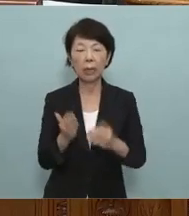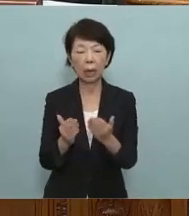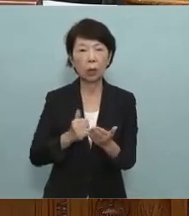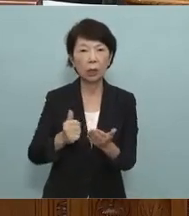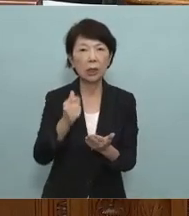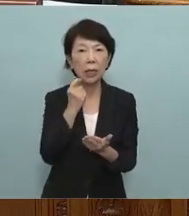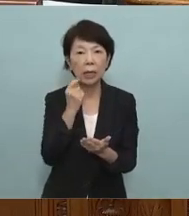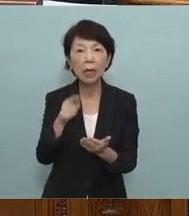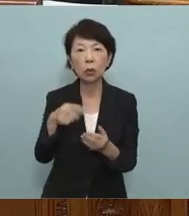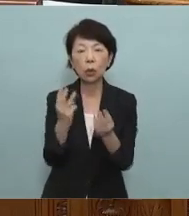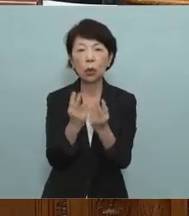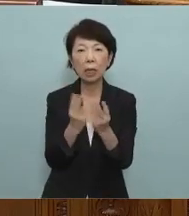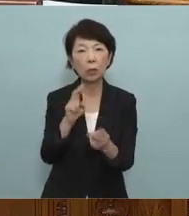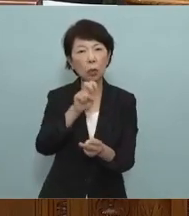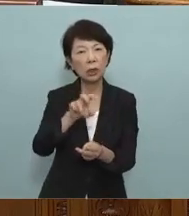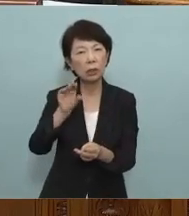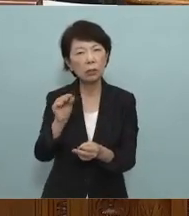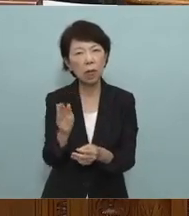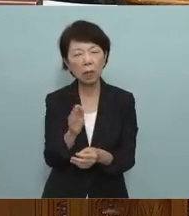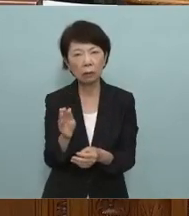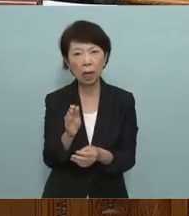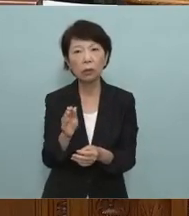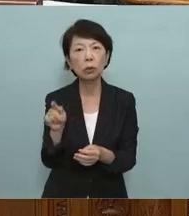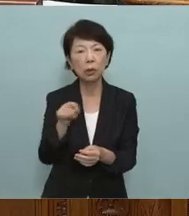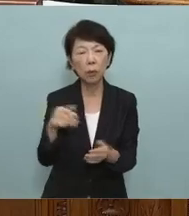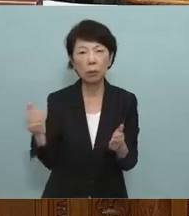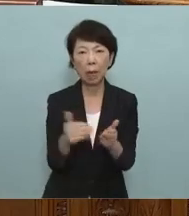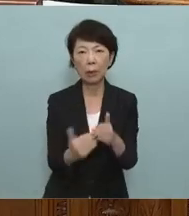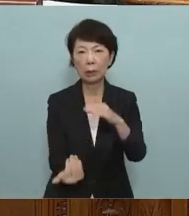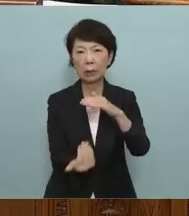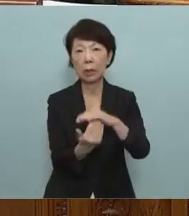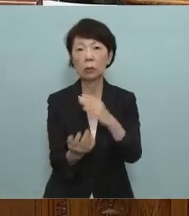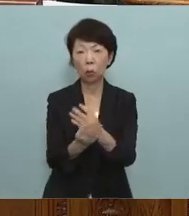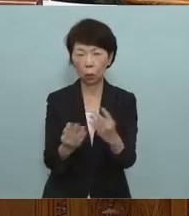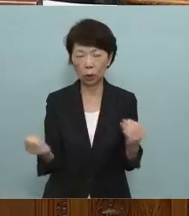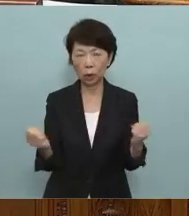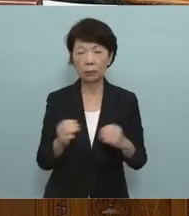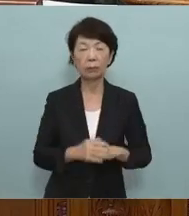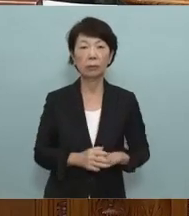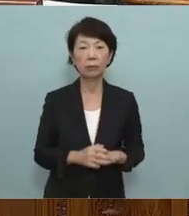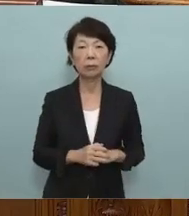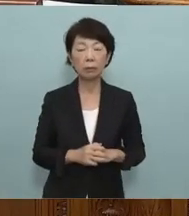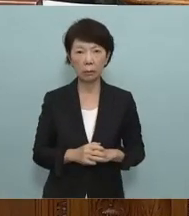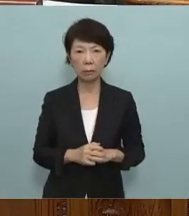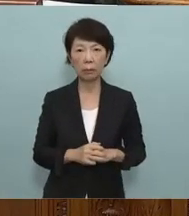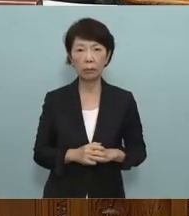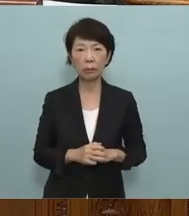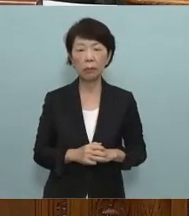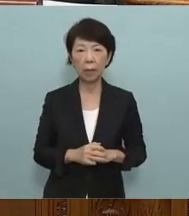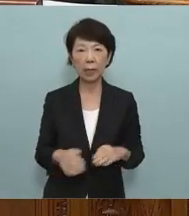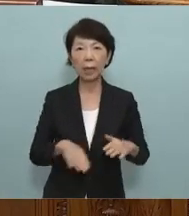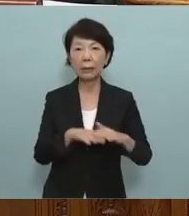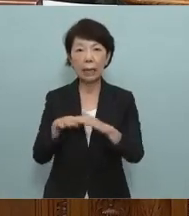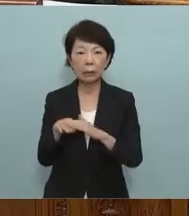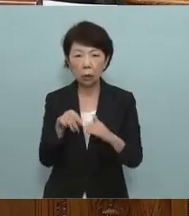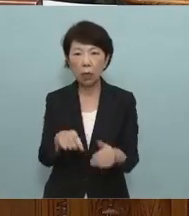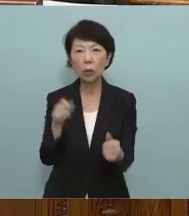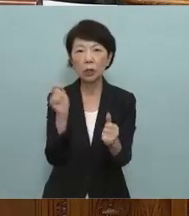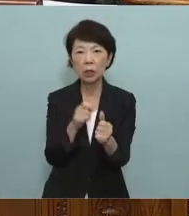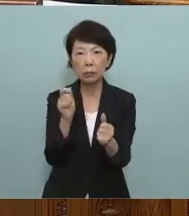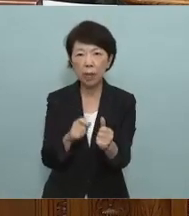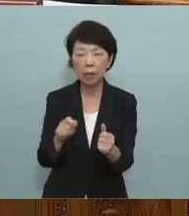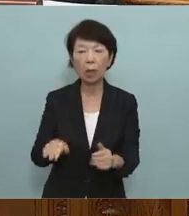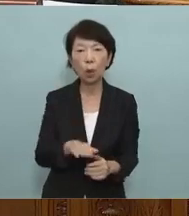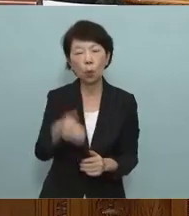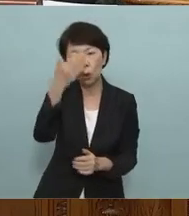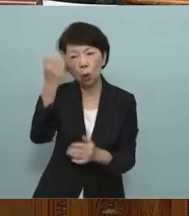20万件近くと、いずれも過去最多になりました。また、 いわゆるネットいじめや子ども・